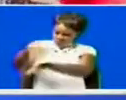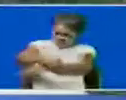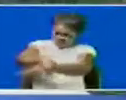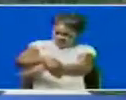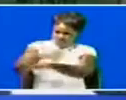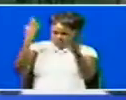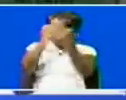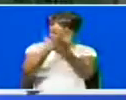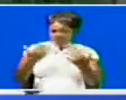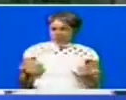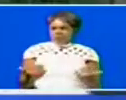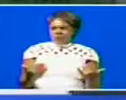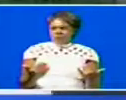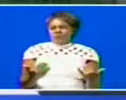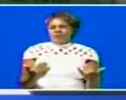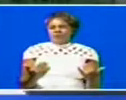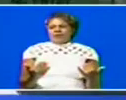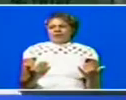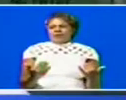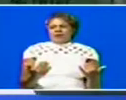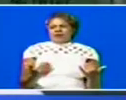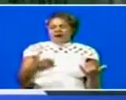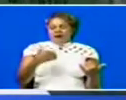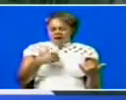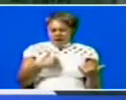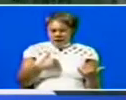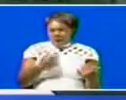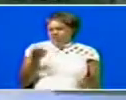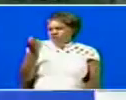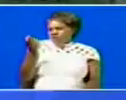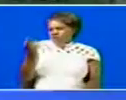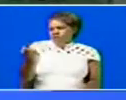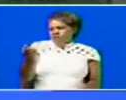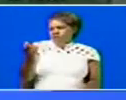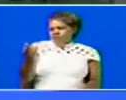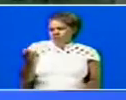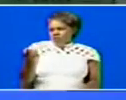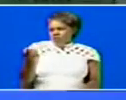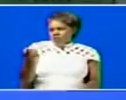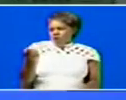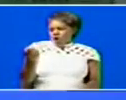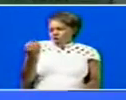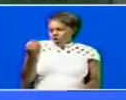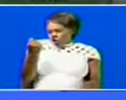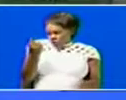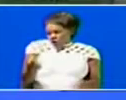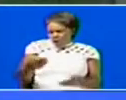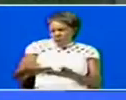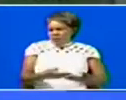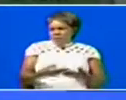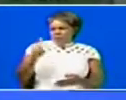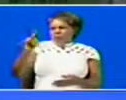mpya. For now we have the lowest child who has a weight of 3.1